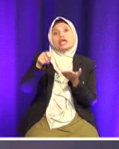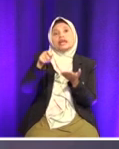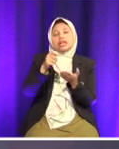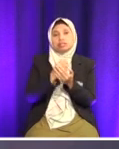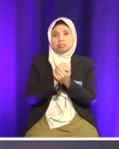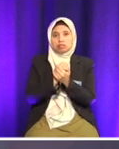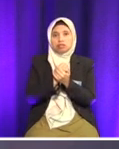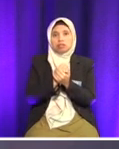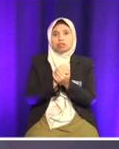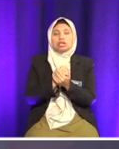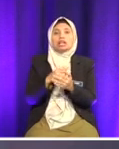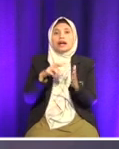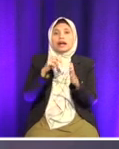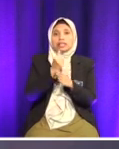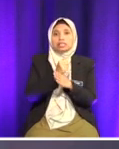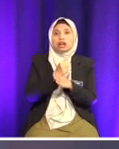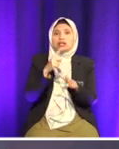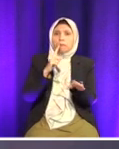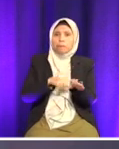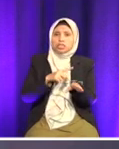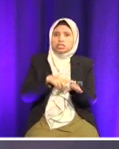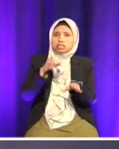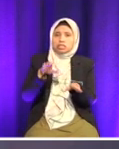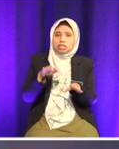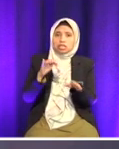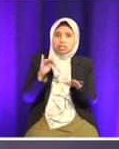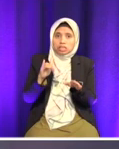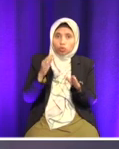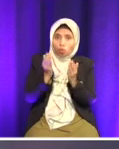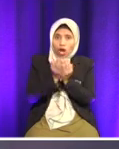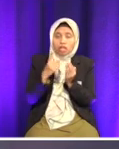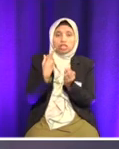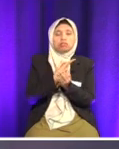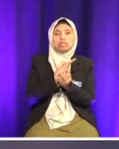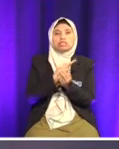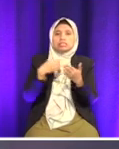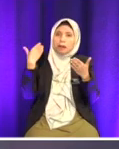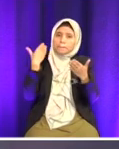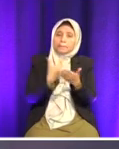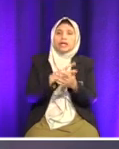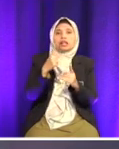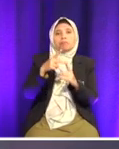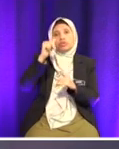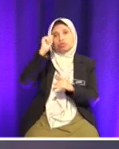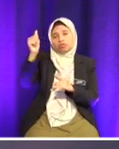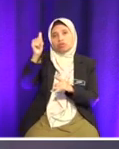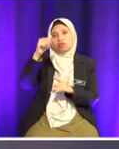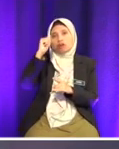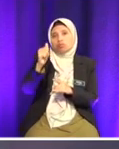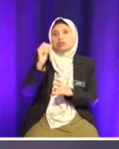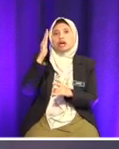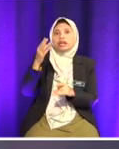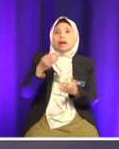wa ta'ala ini di antara masa yang mana doa Kita ini tanpa hijab sampai kepada Allah dan Allah akan makbulkan doa